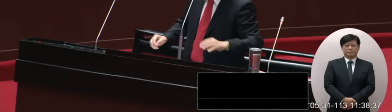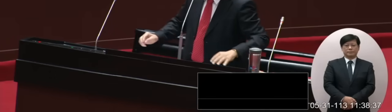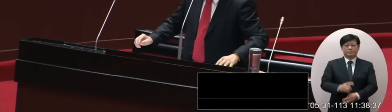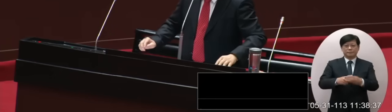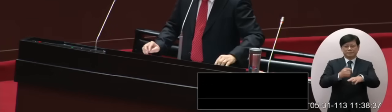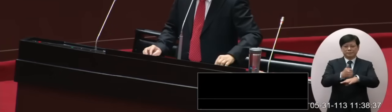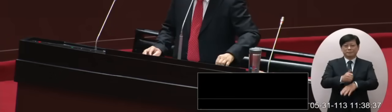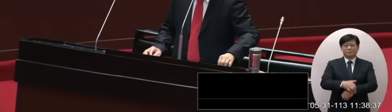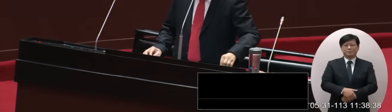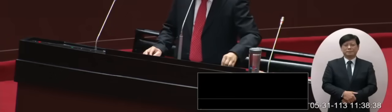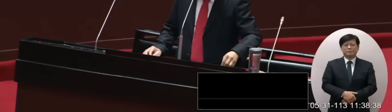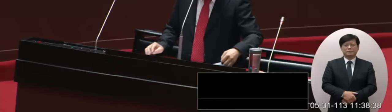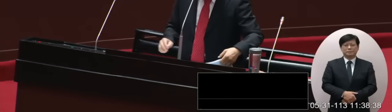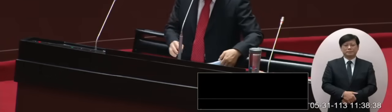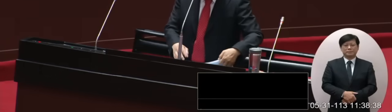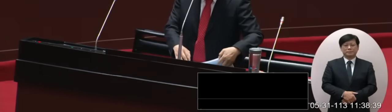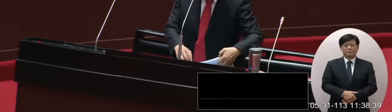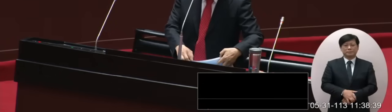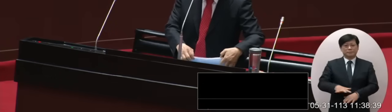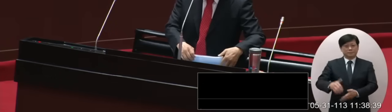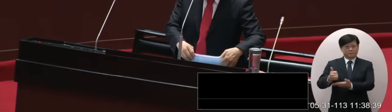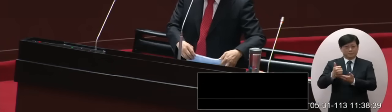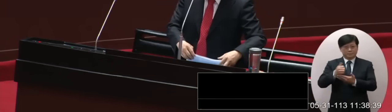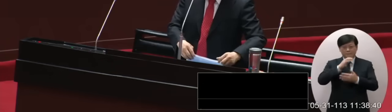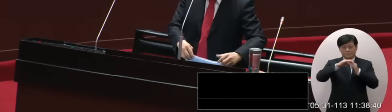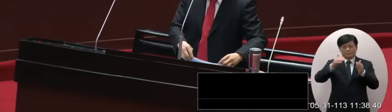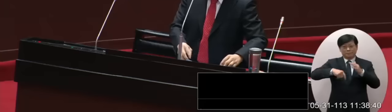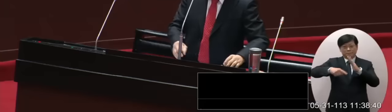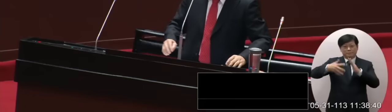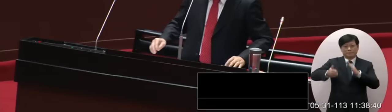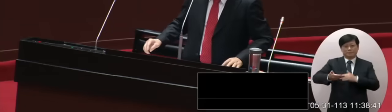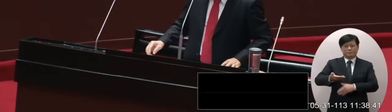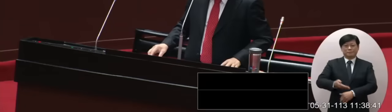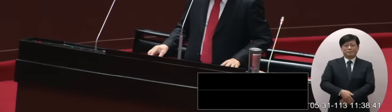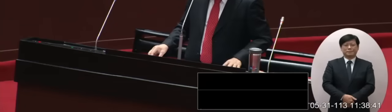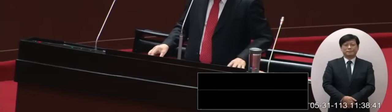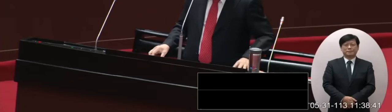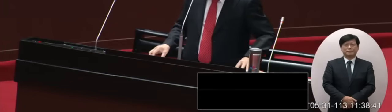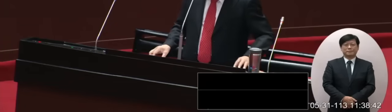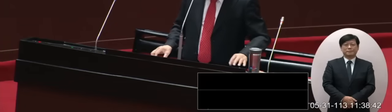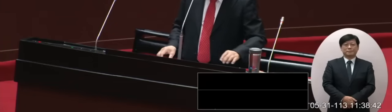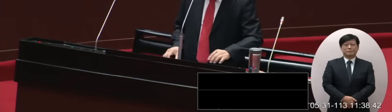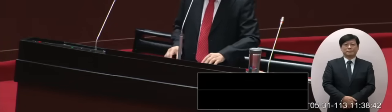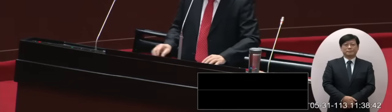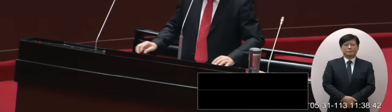主席，请卓荣泰卓院长。